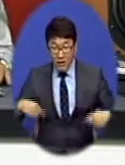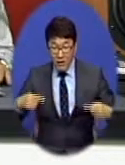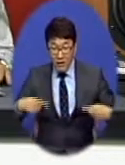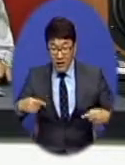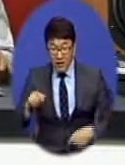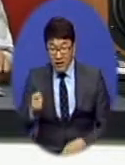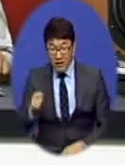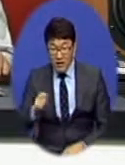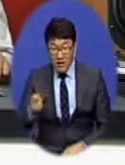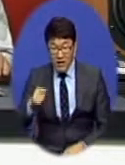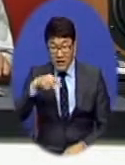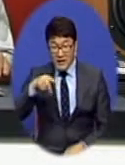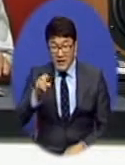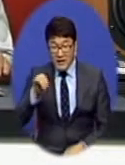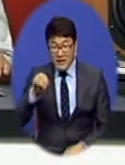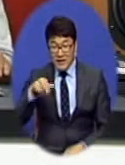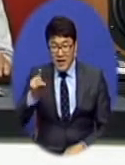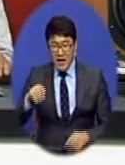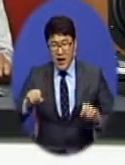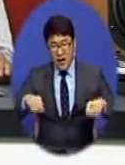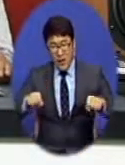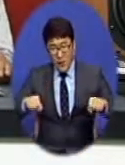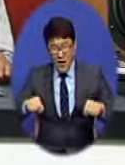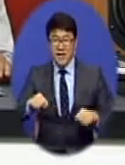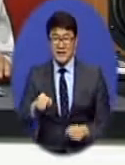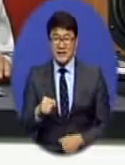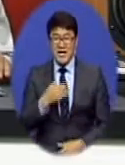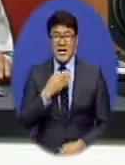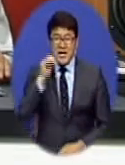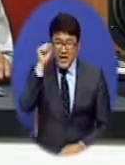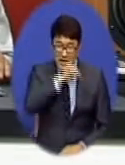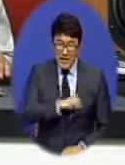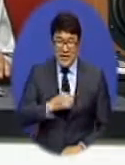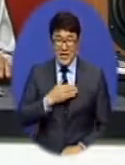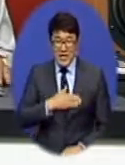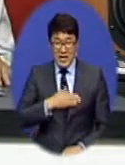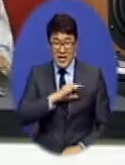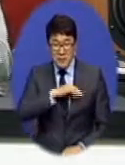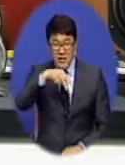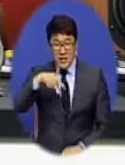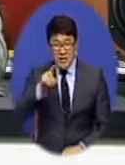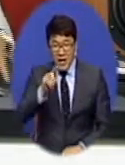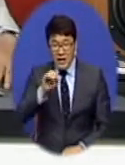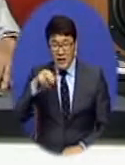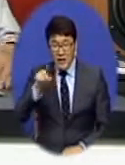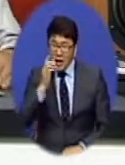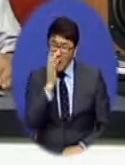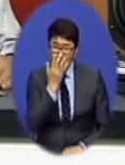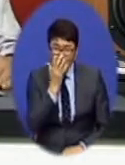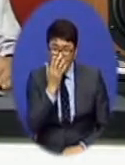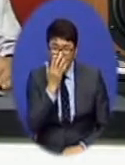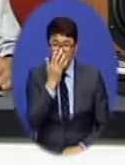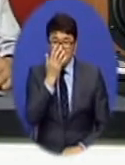예, 사이카 있잖아요. 사이카, 아, 사이카 오토바이. 오토바이. 오토바이. 어? 예, 아, 예. 오토바이 사이카라고 하는군요. 아,